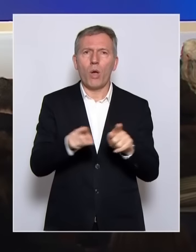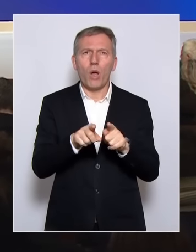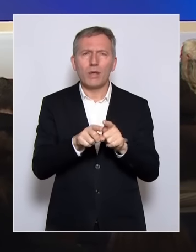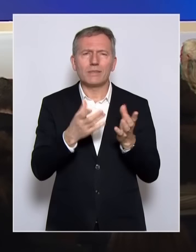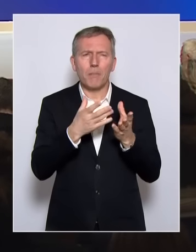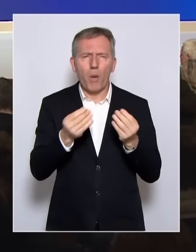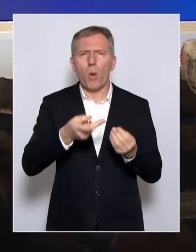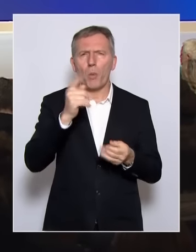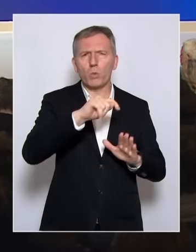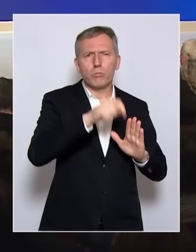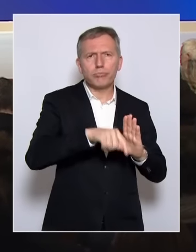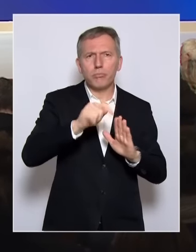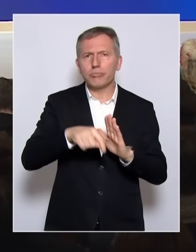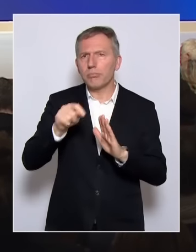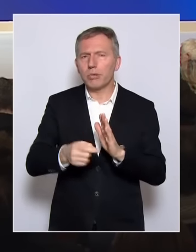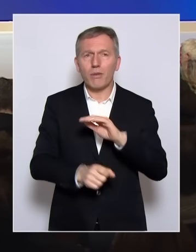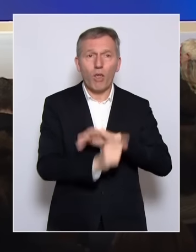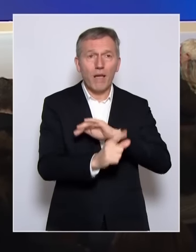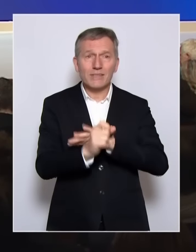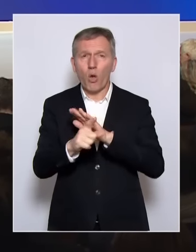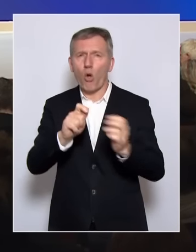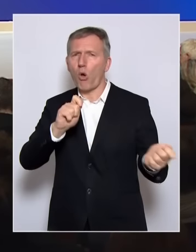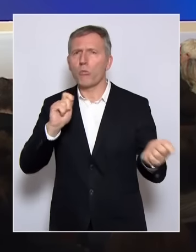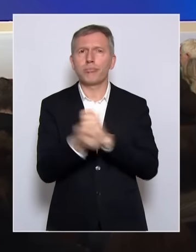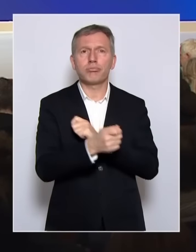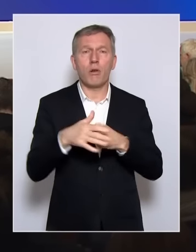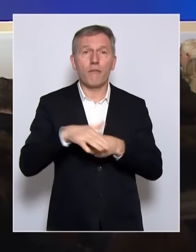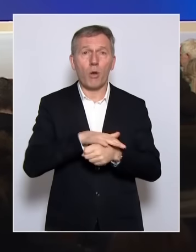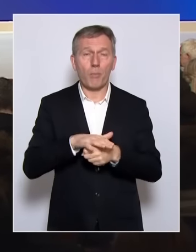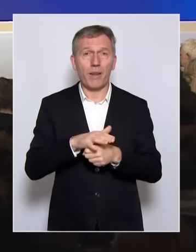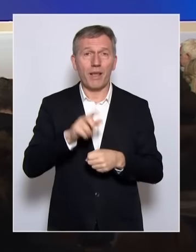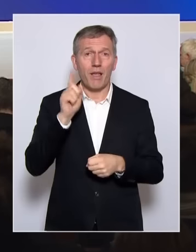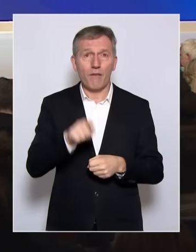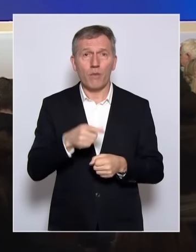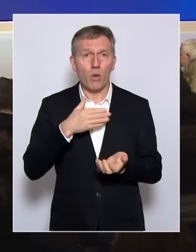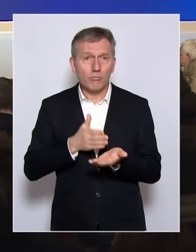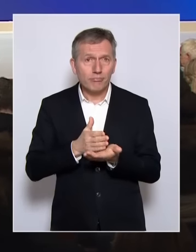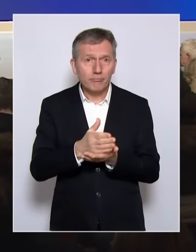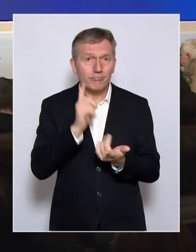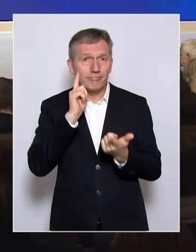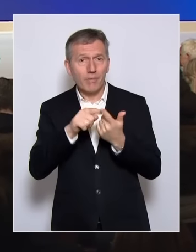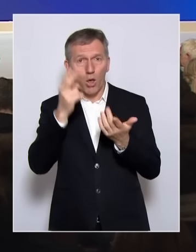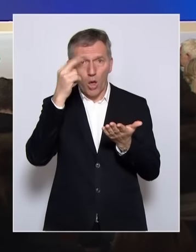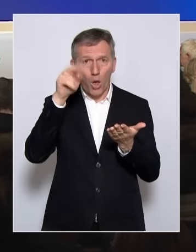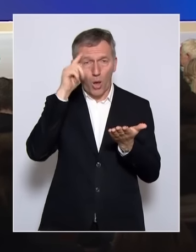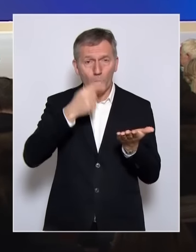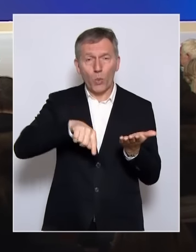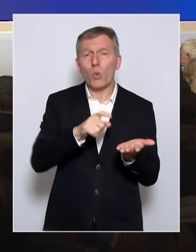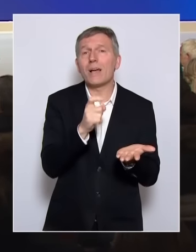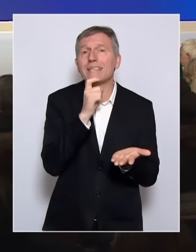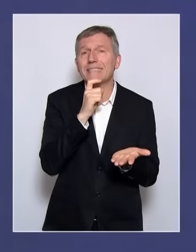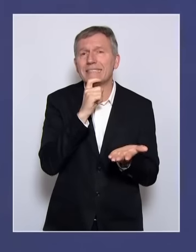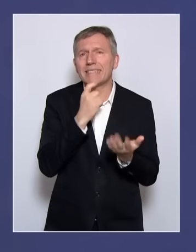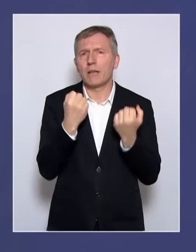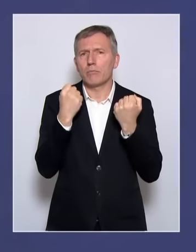aller beaucoup plus loin sur les innovations de rupture. Et il nous faut assumer d'aller jusque cette DARPA européenne dont nous ne sommes pas encore pleinement